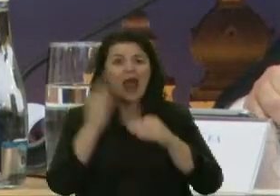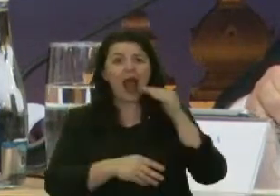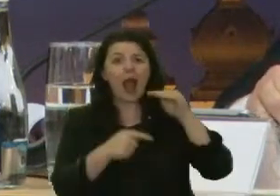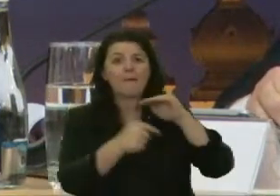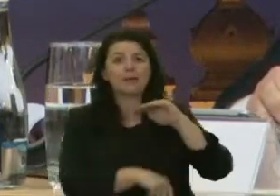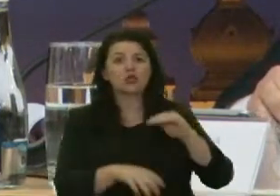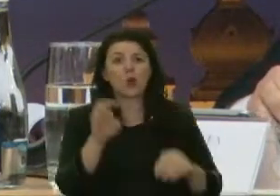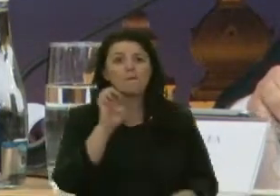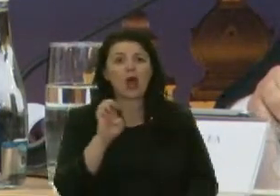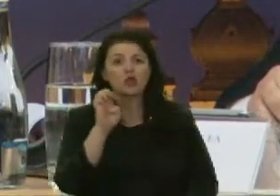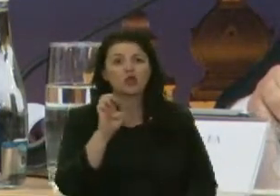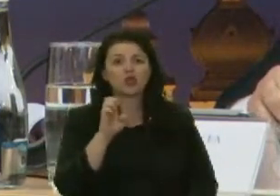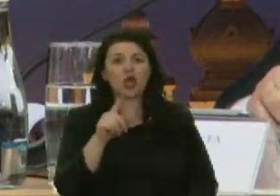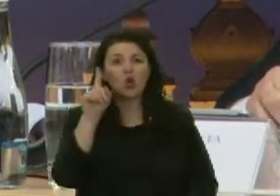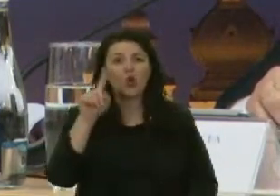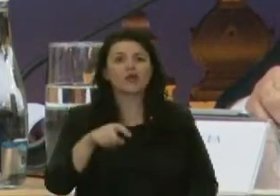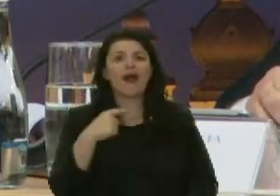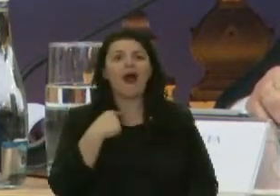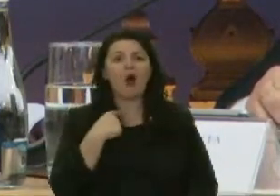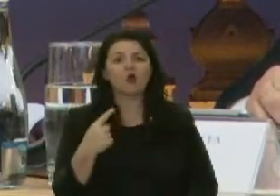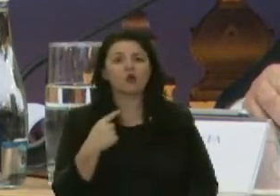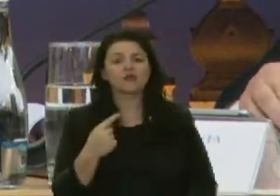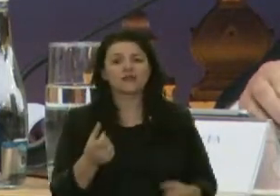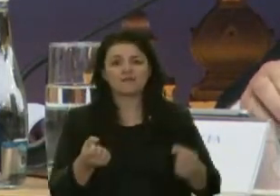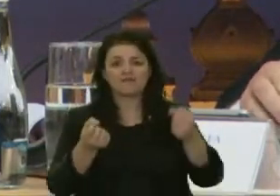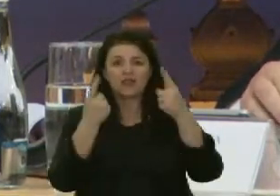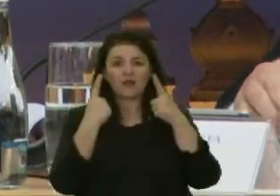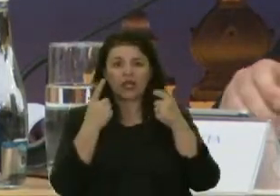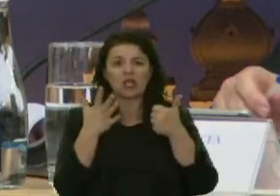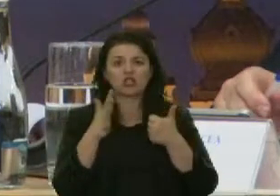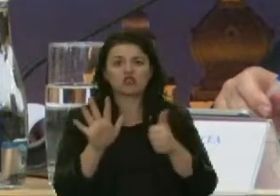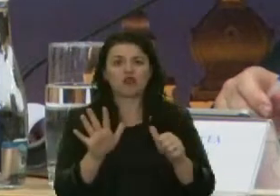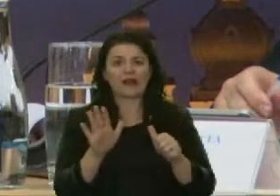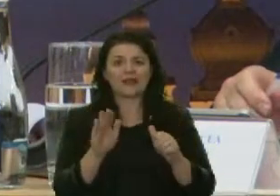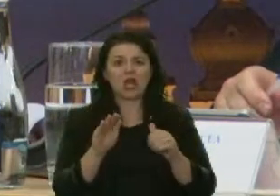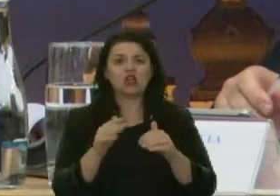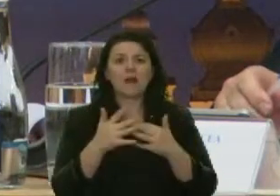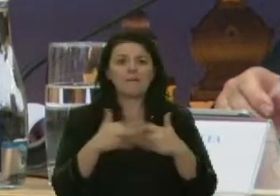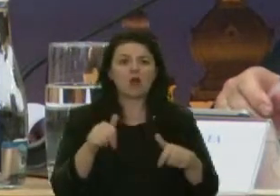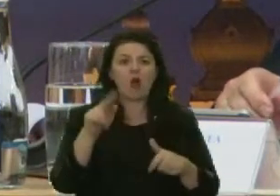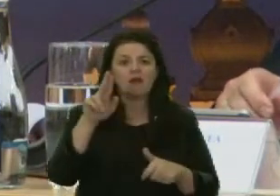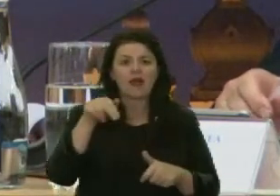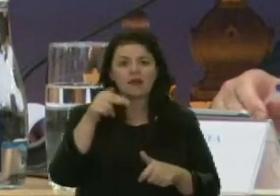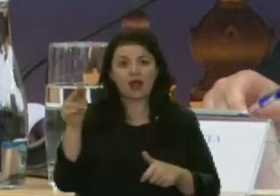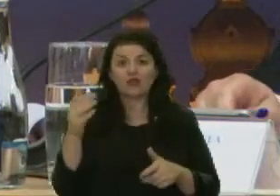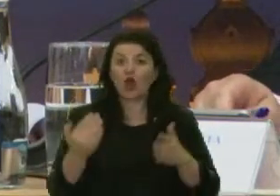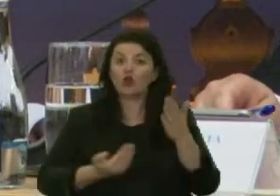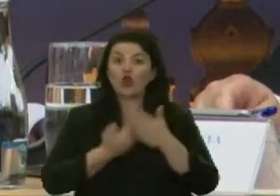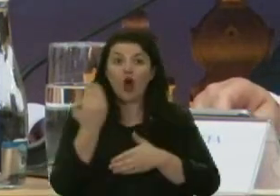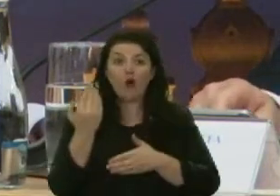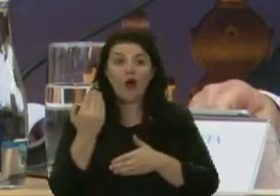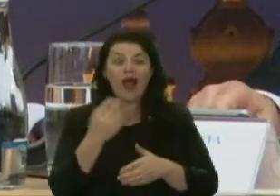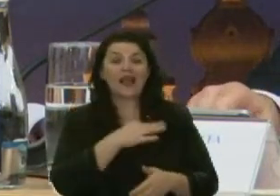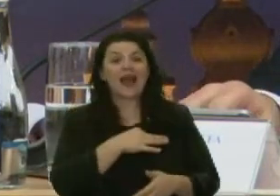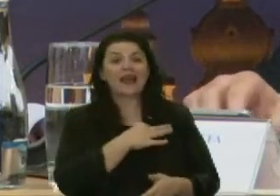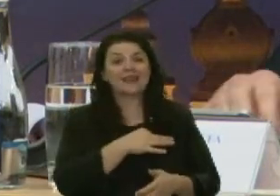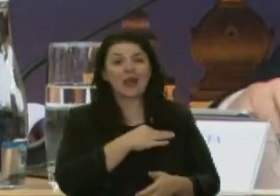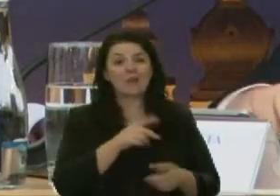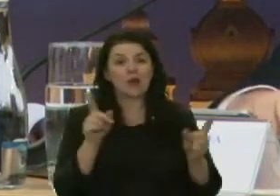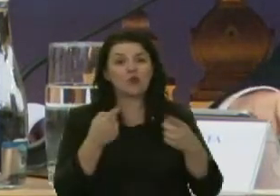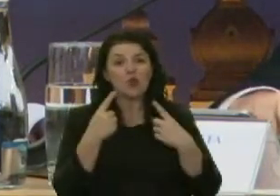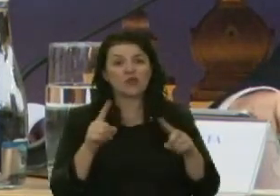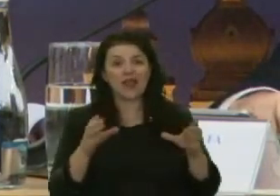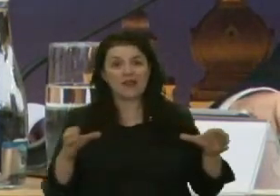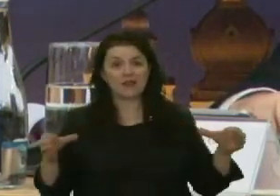în luna august Veți avea o lucrare finalizată de aproape 60 de milioane de euro sediul nou la Academiei de muzică cu o sală de